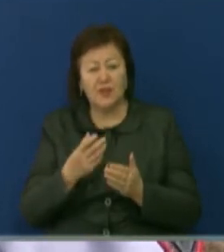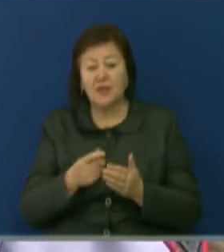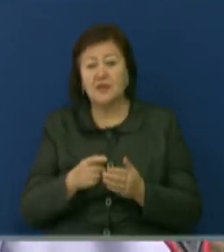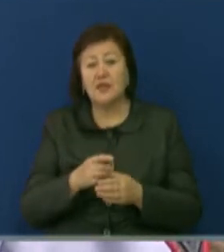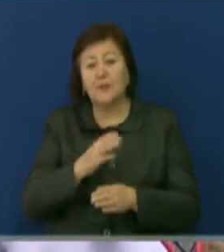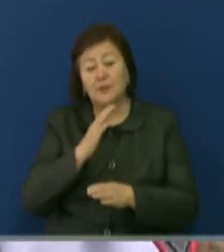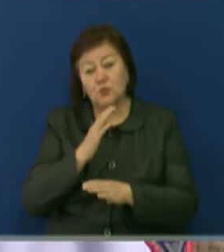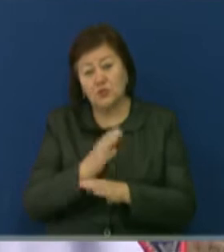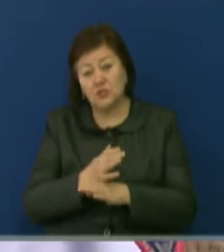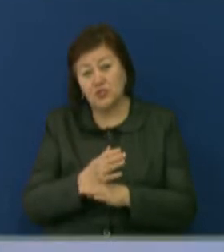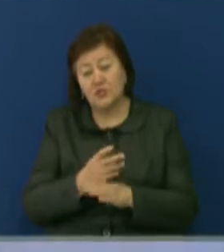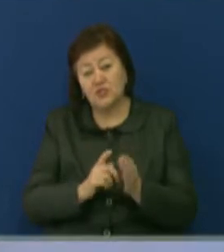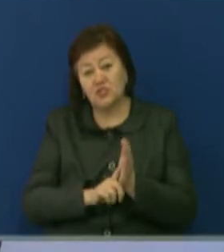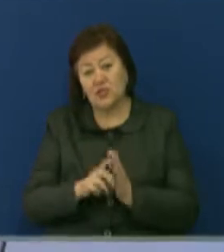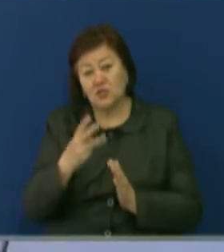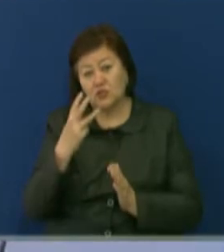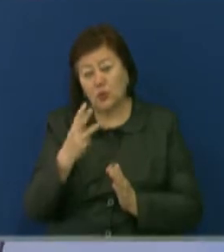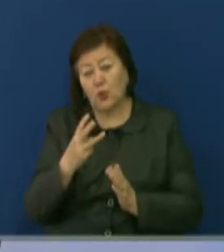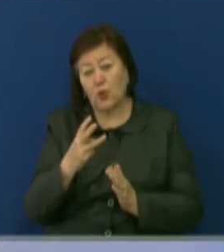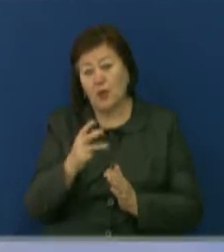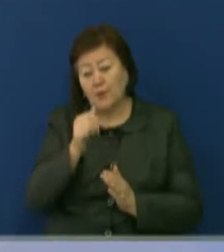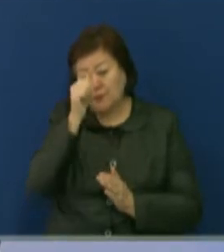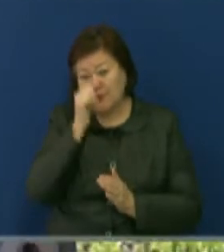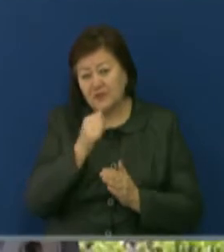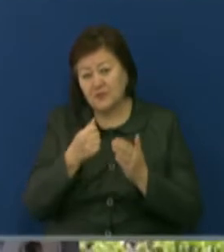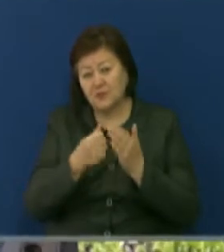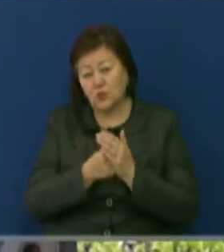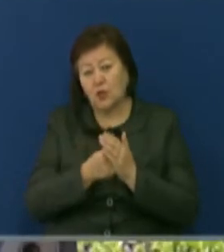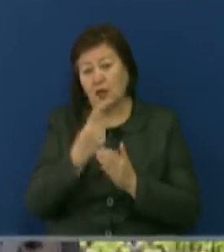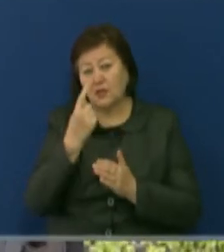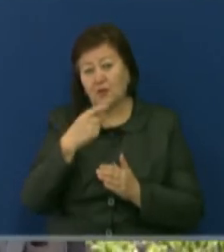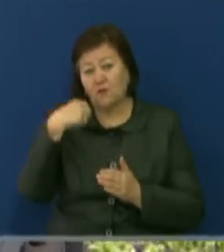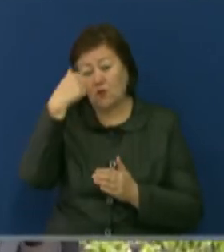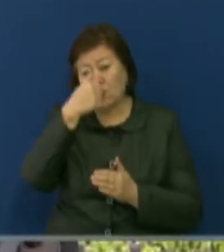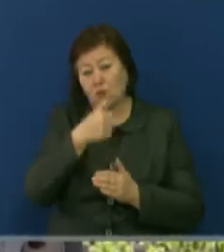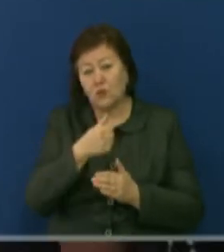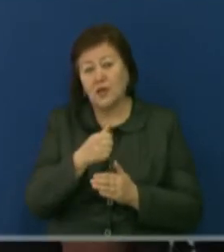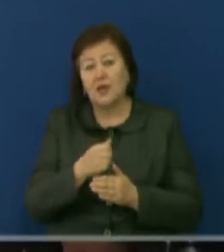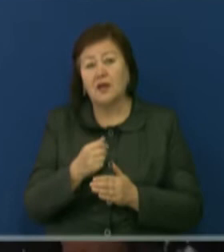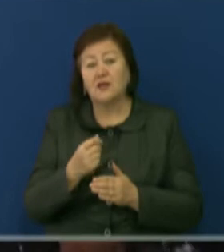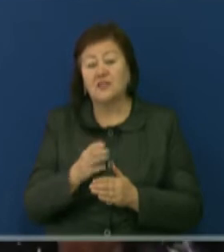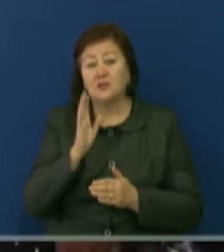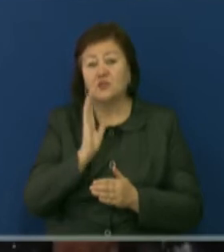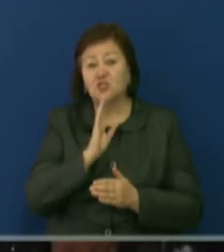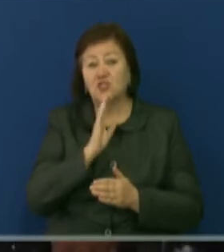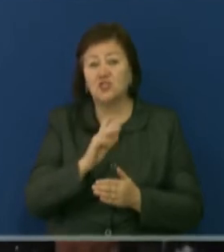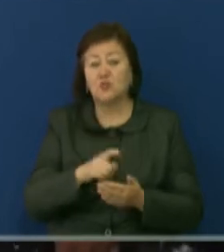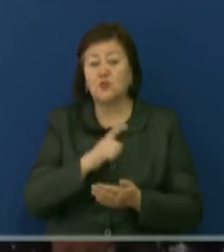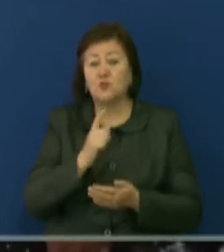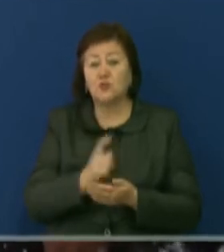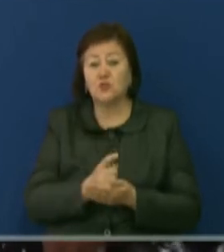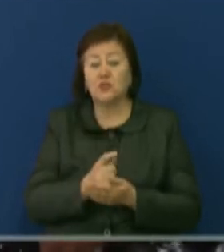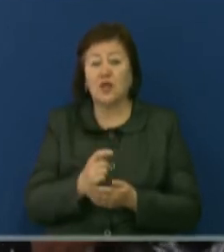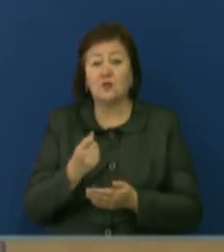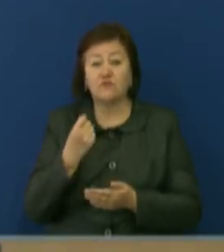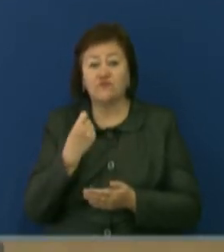салынады. Шайдан бір жылға дейін. Айта кетерлігі нөмірі 11-ші учаскелік полиция пунктінде ішімдікке тәуелді 47